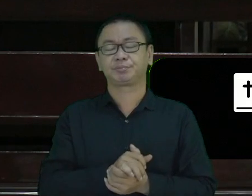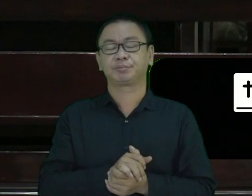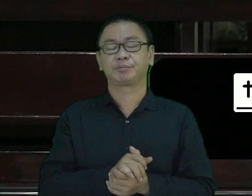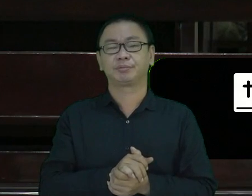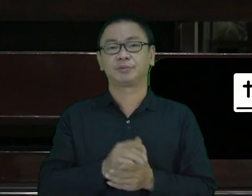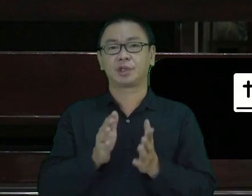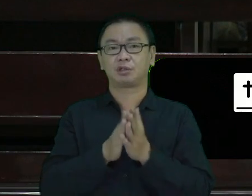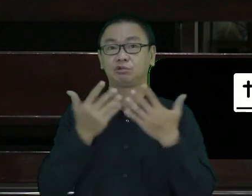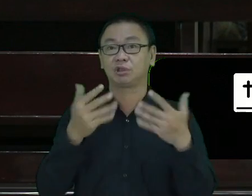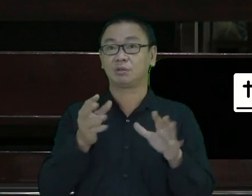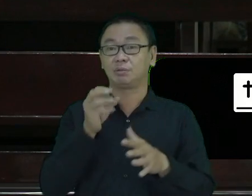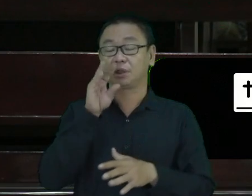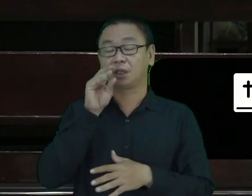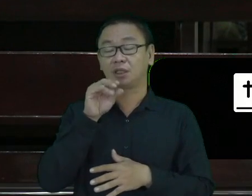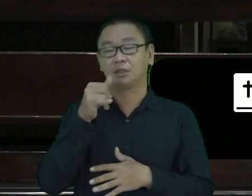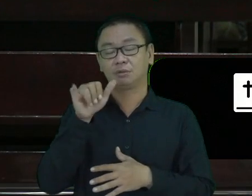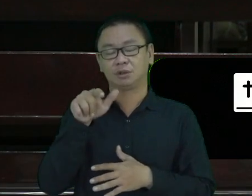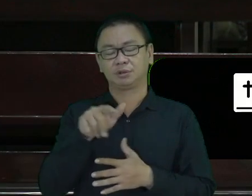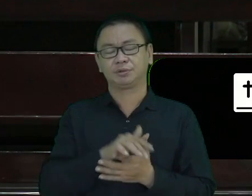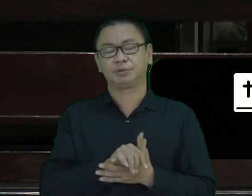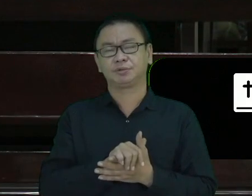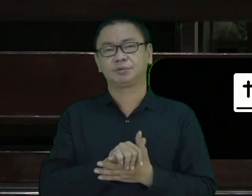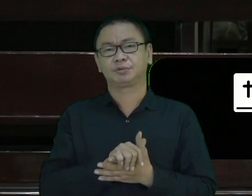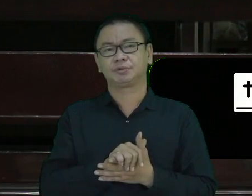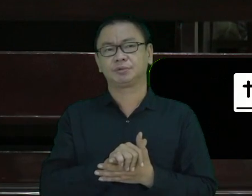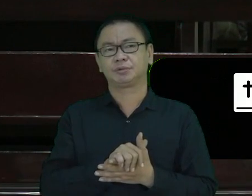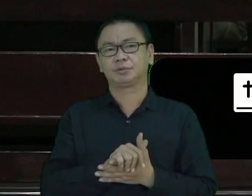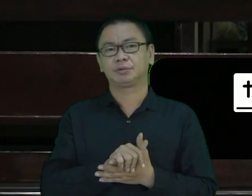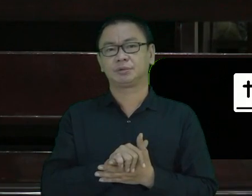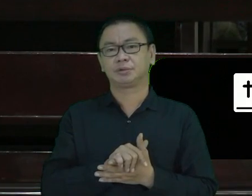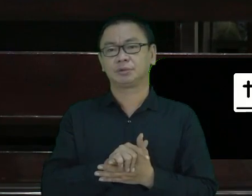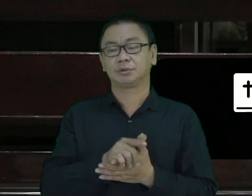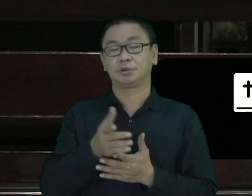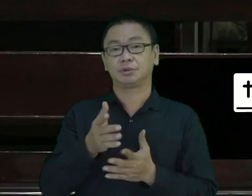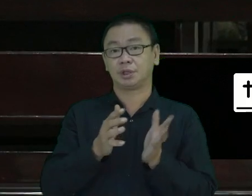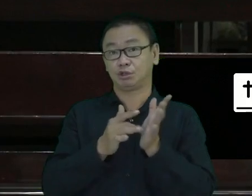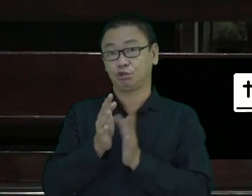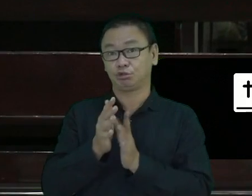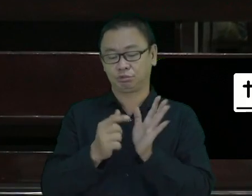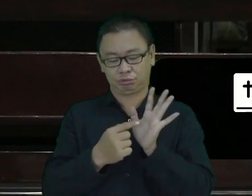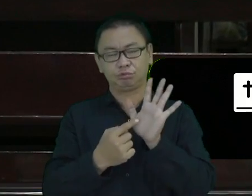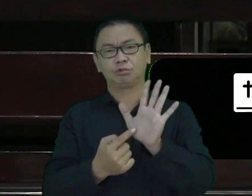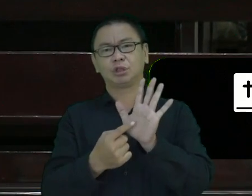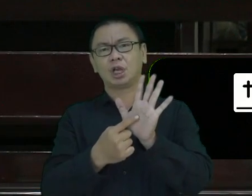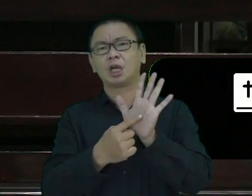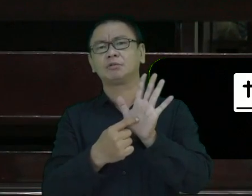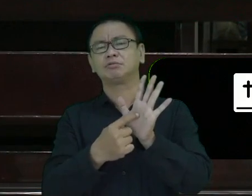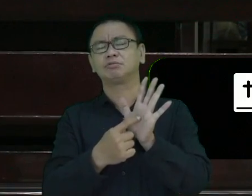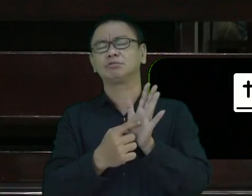Dan sesudah berkata demikian, ia menunjukkan tangannya dan lambungnya kepada mereka.